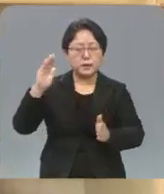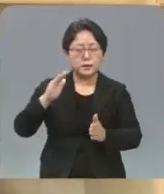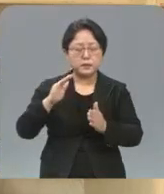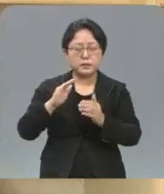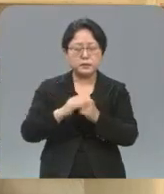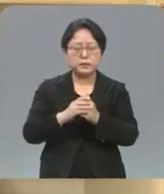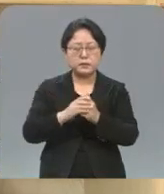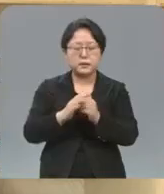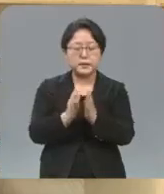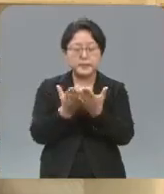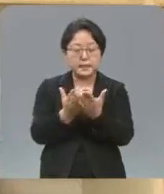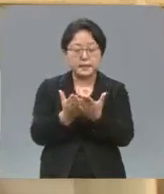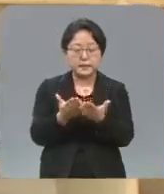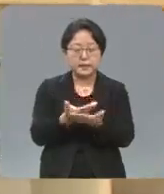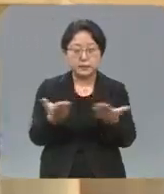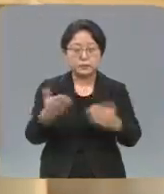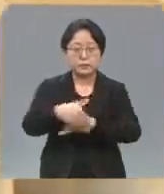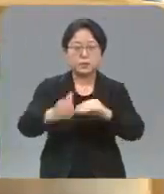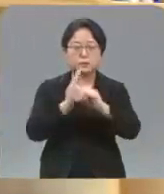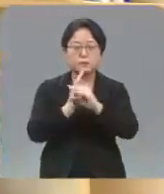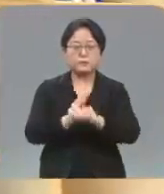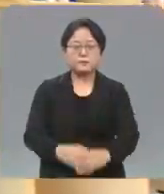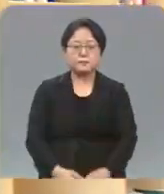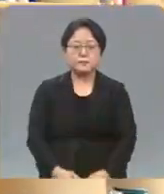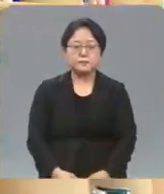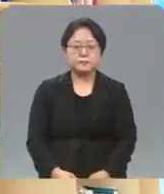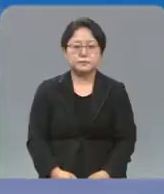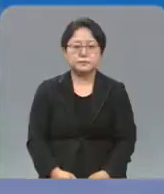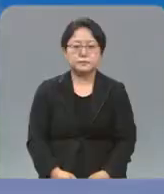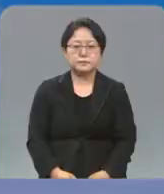수강생들에게 책꾸러미도 제공합니다.